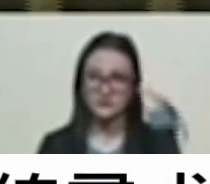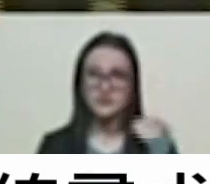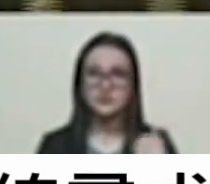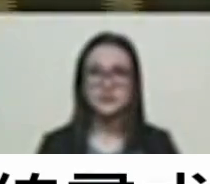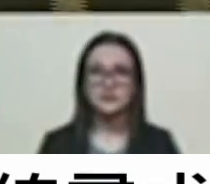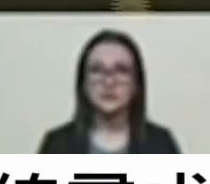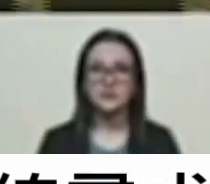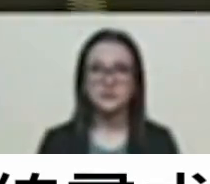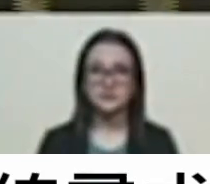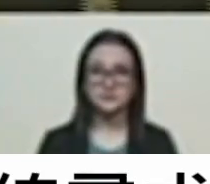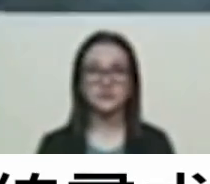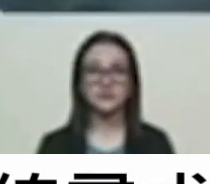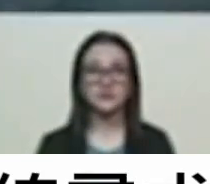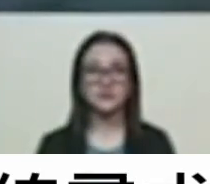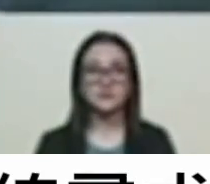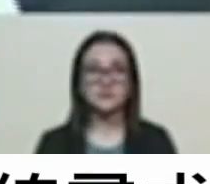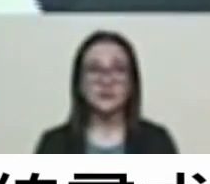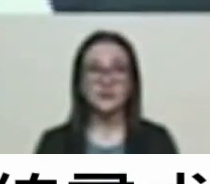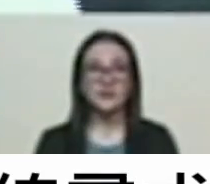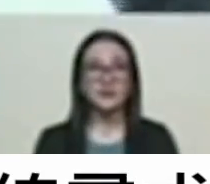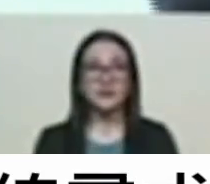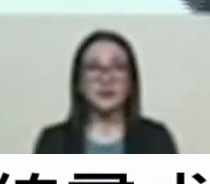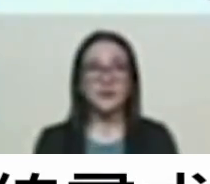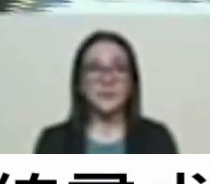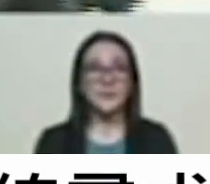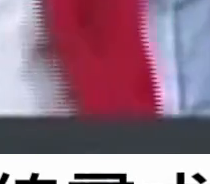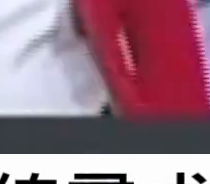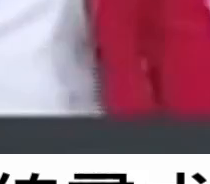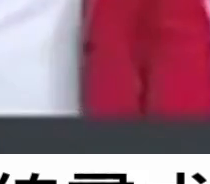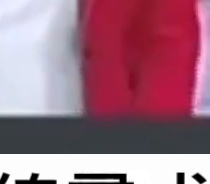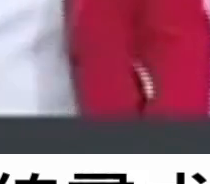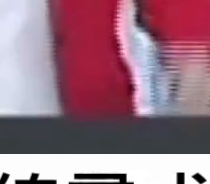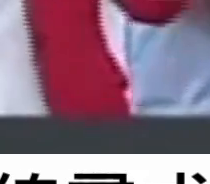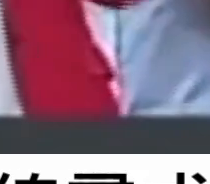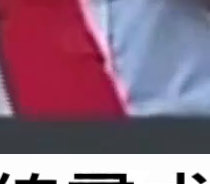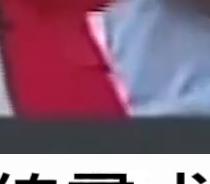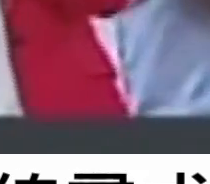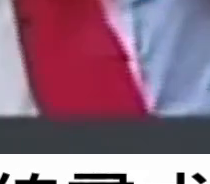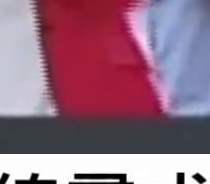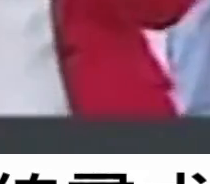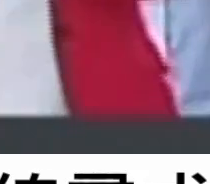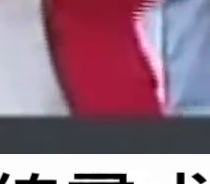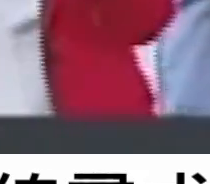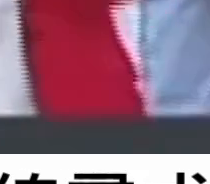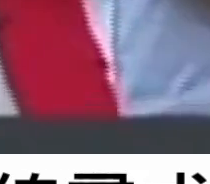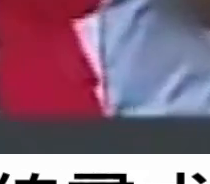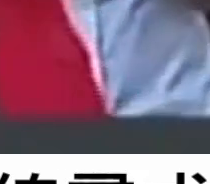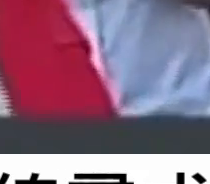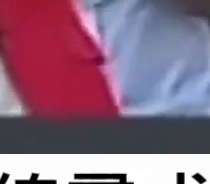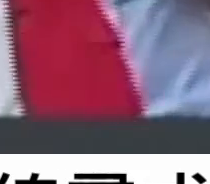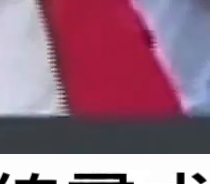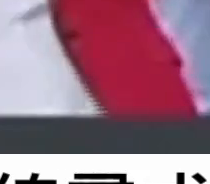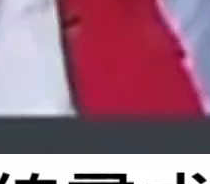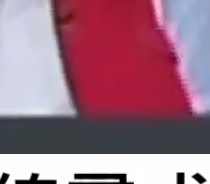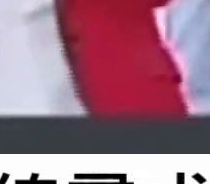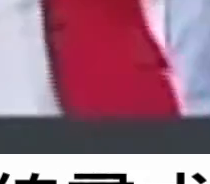党主要的对手不是流亡国外，就是在狱中服刑。现任总统马杜洛在这个时候出来竞选，有很大的机